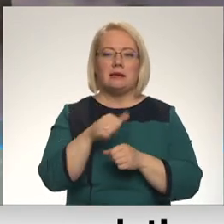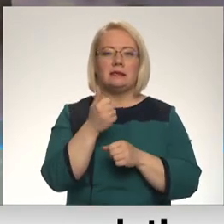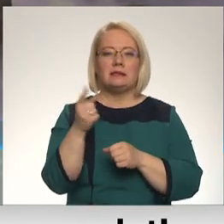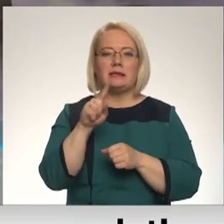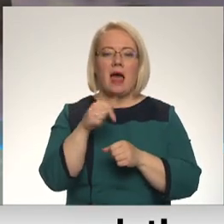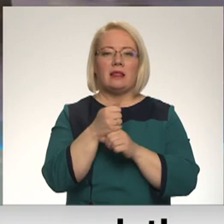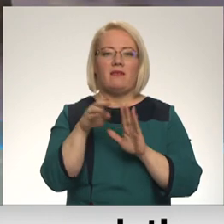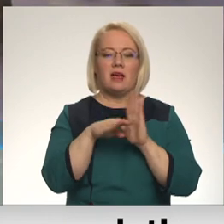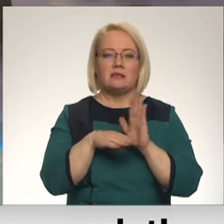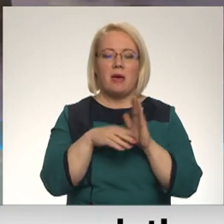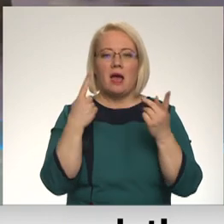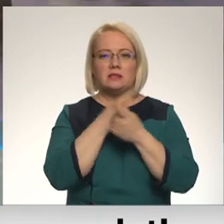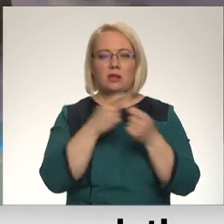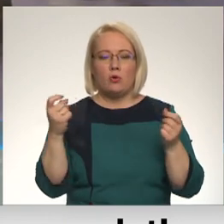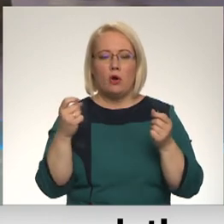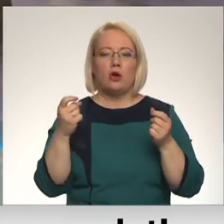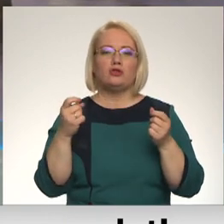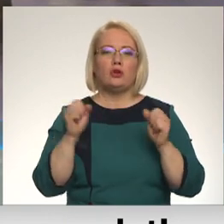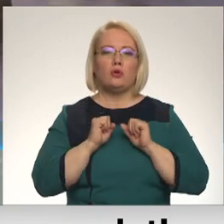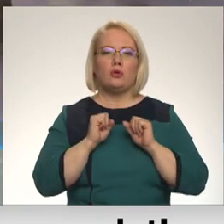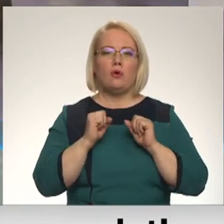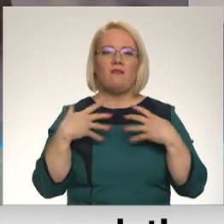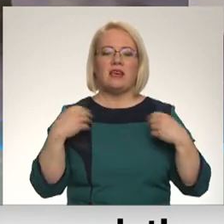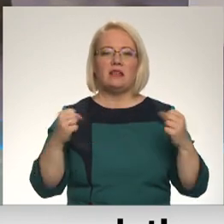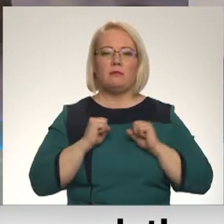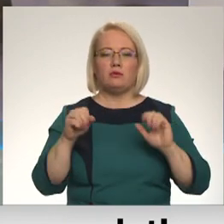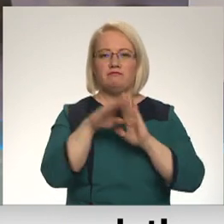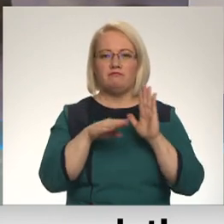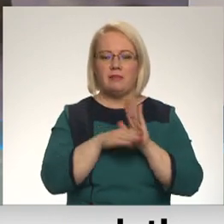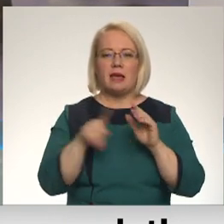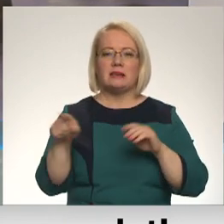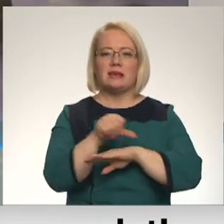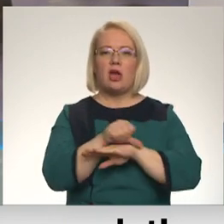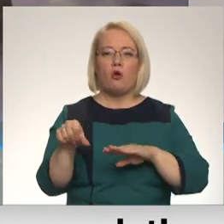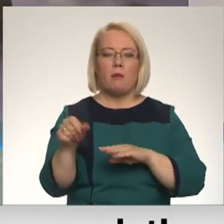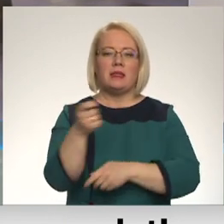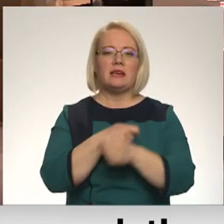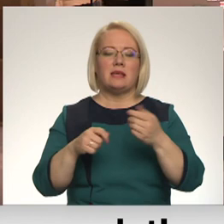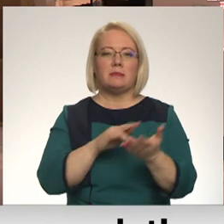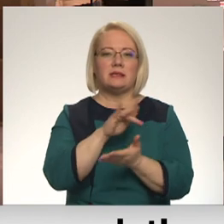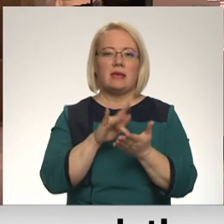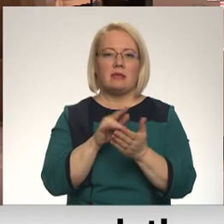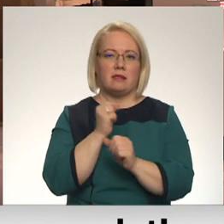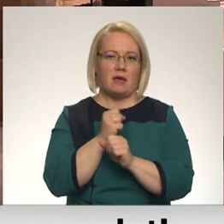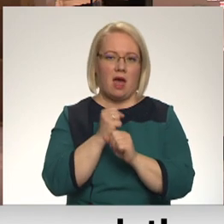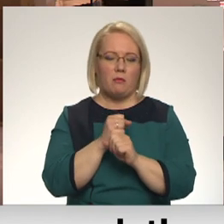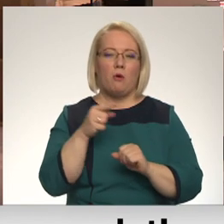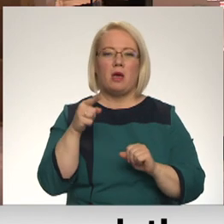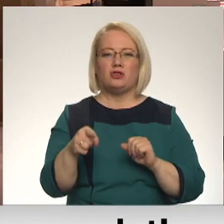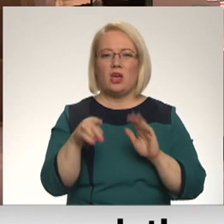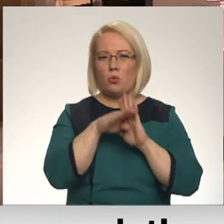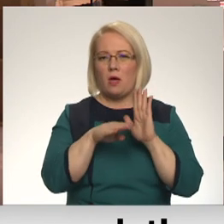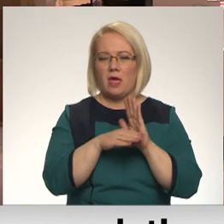atzinusi epidemioloģiskās drošības noteikumus, kas ierobežoja tirdzniecības centru darbu. Normas, kuras vairs nav spēkā,